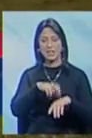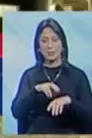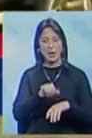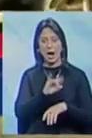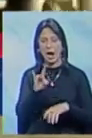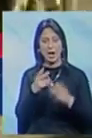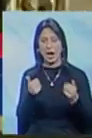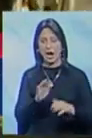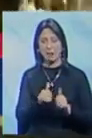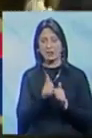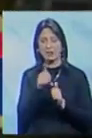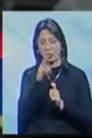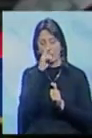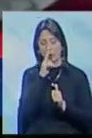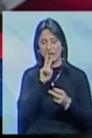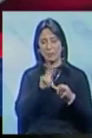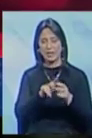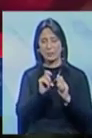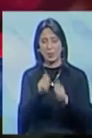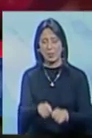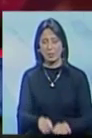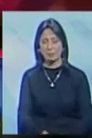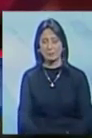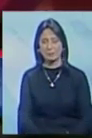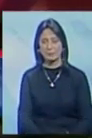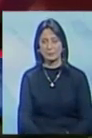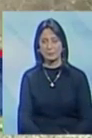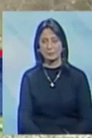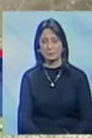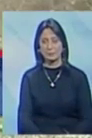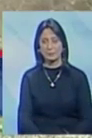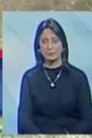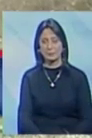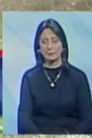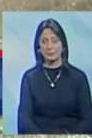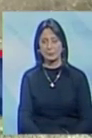არ აღიარებს. მას წინასწარი ორთვიანი პატიმრობა აქვს შეფარდებული.